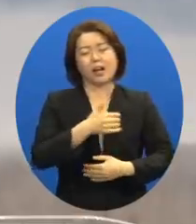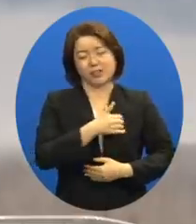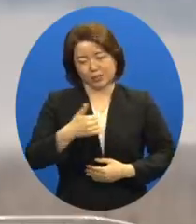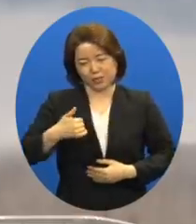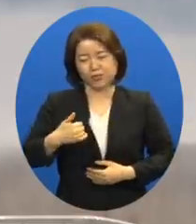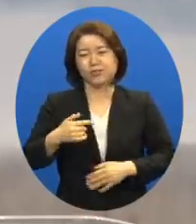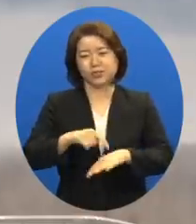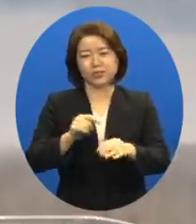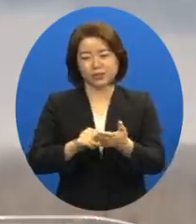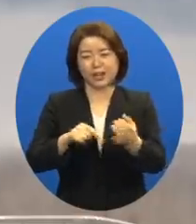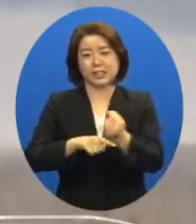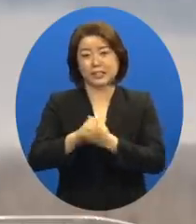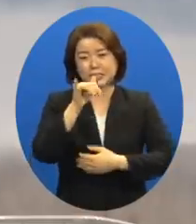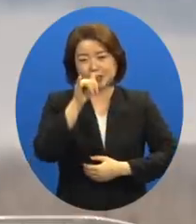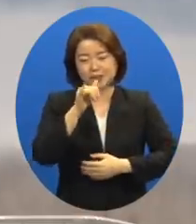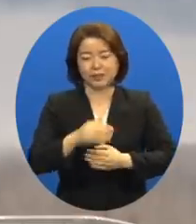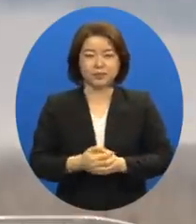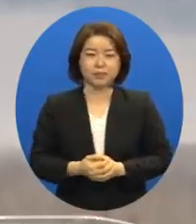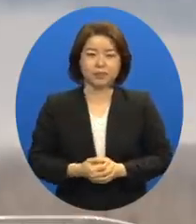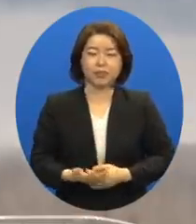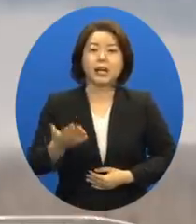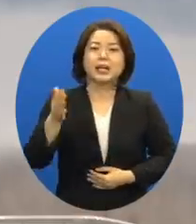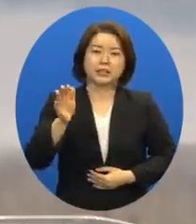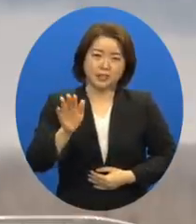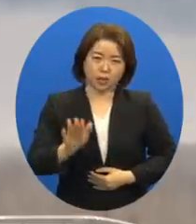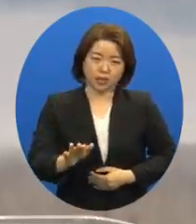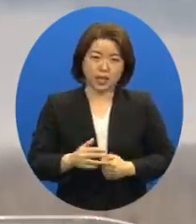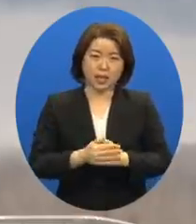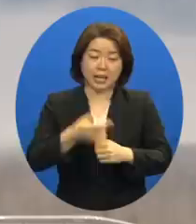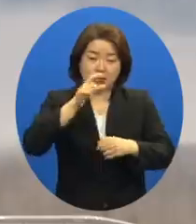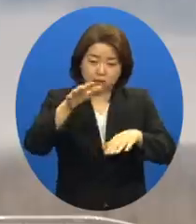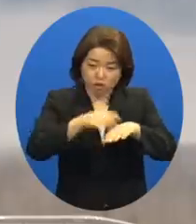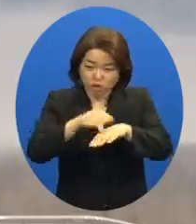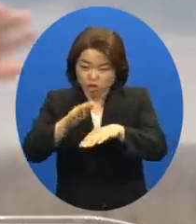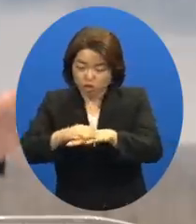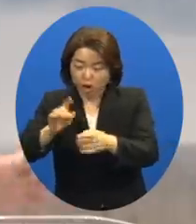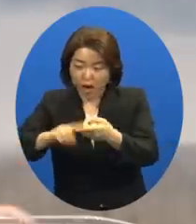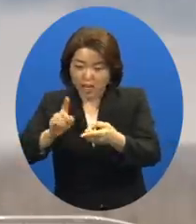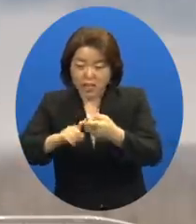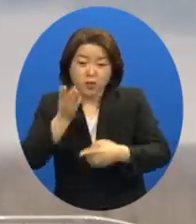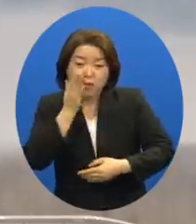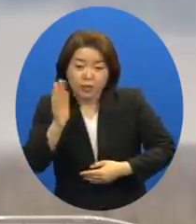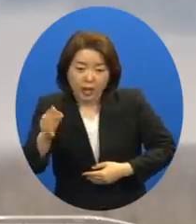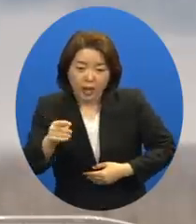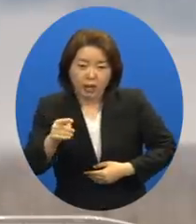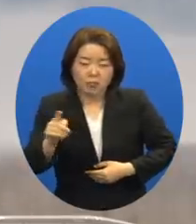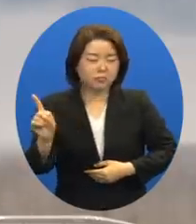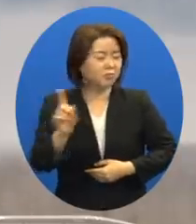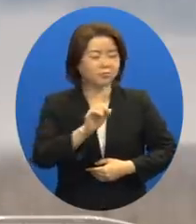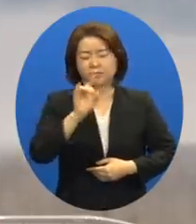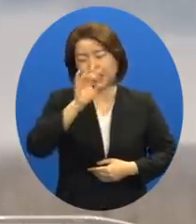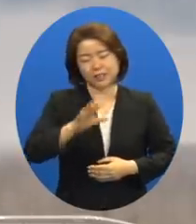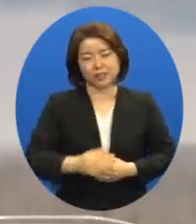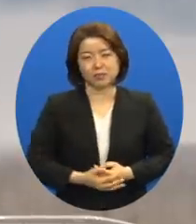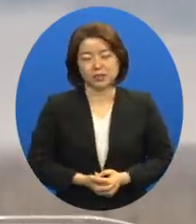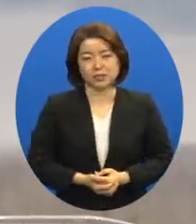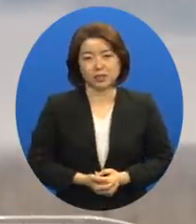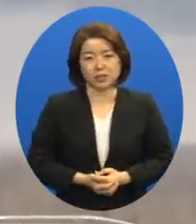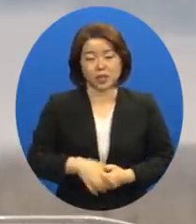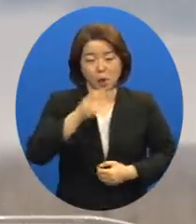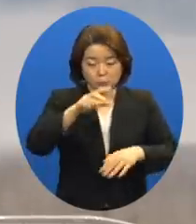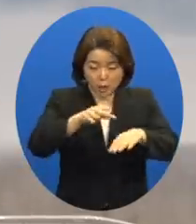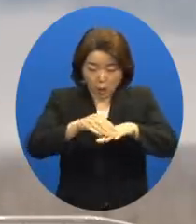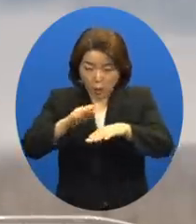수 있었습니다. 그러나 젖은 낙엽인 상태로는 아무것도 안 됩니다. 젖은